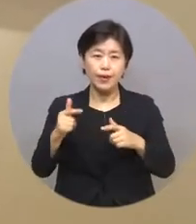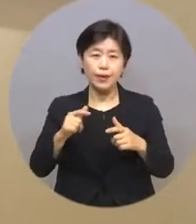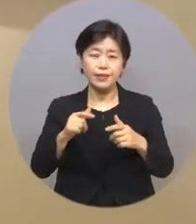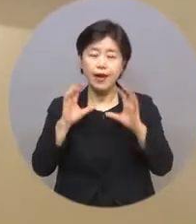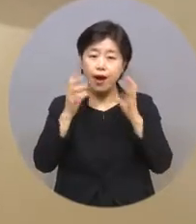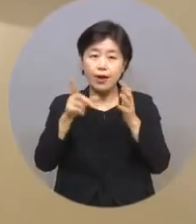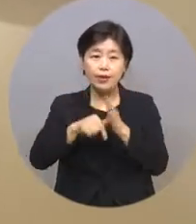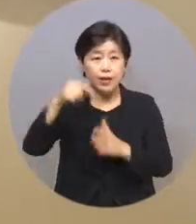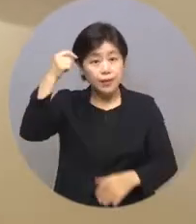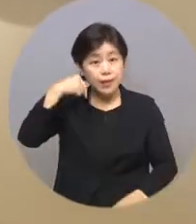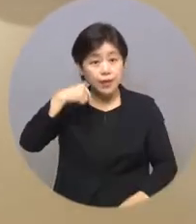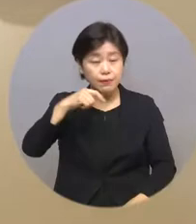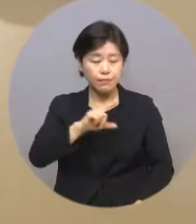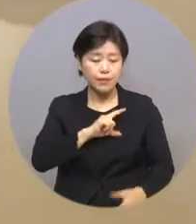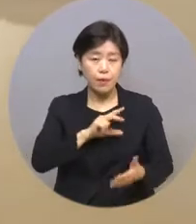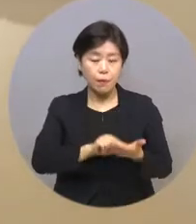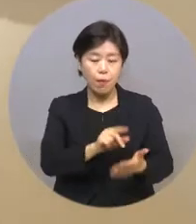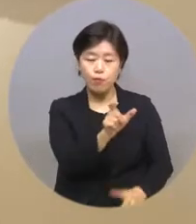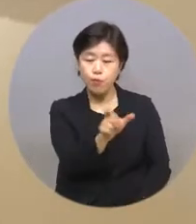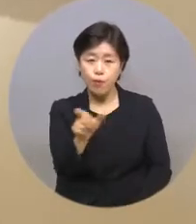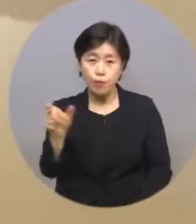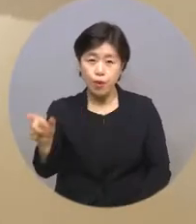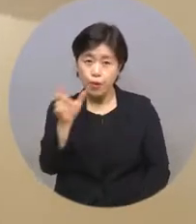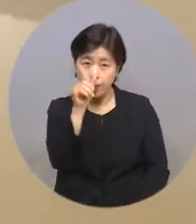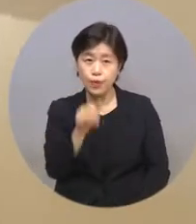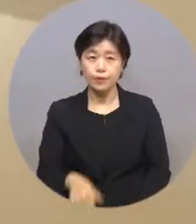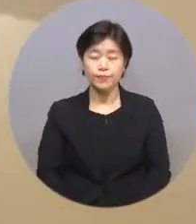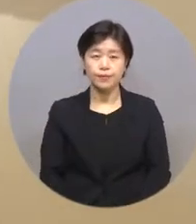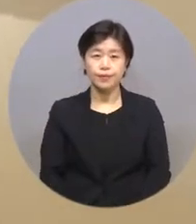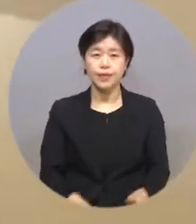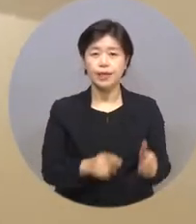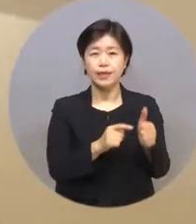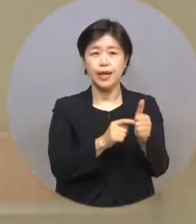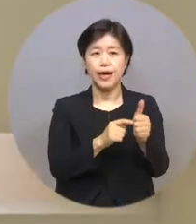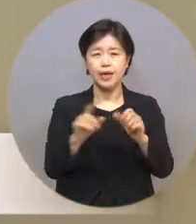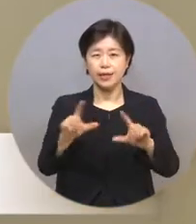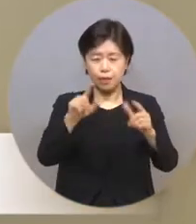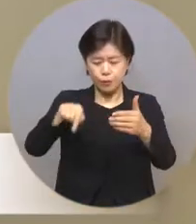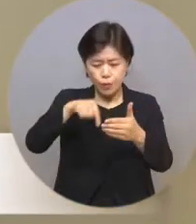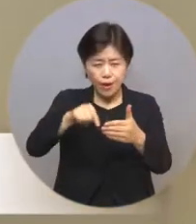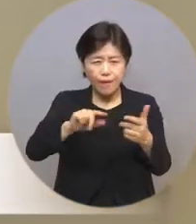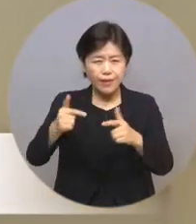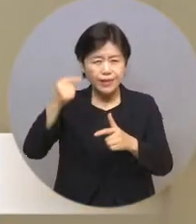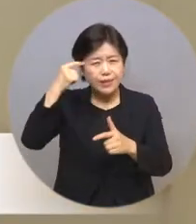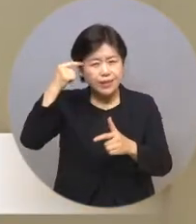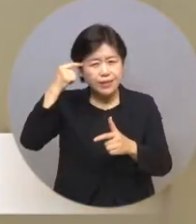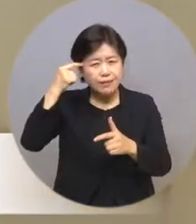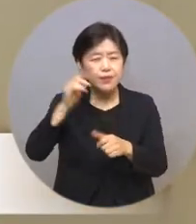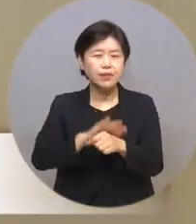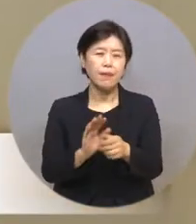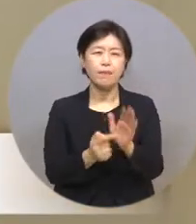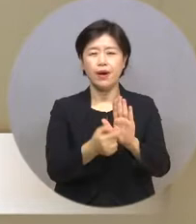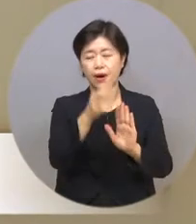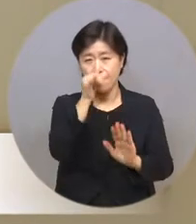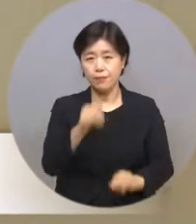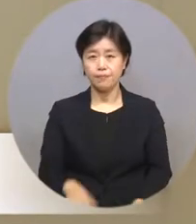달고 있는 많은 그림들은 작가의 삶 속 내재된 이야기입니다 가장